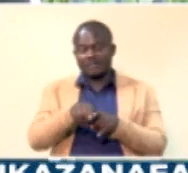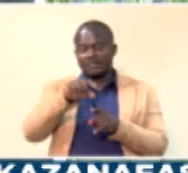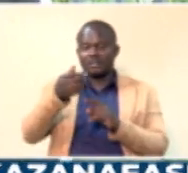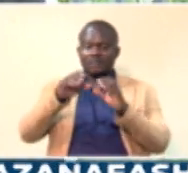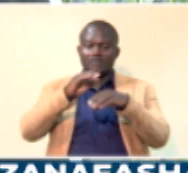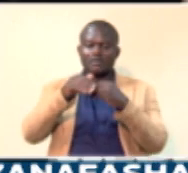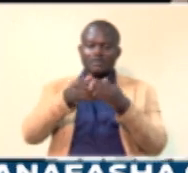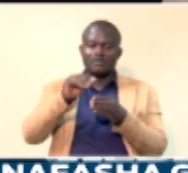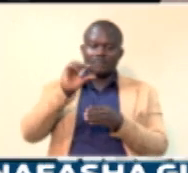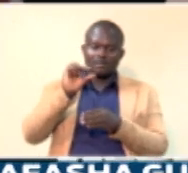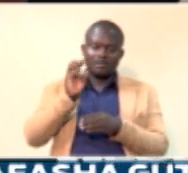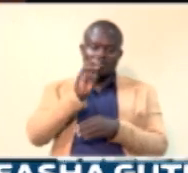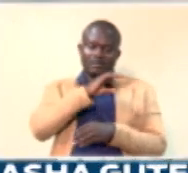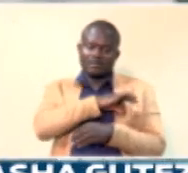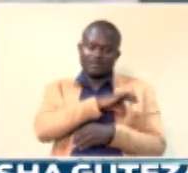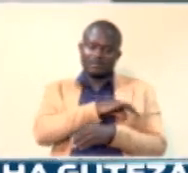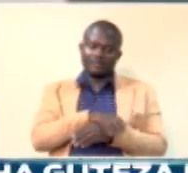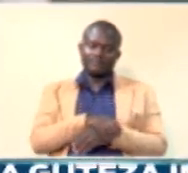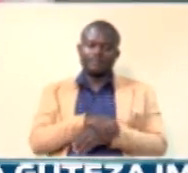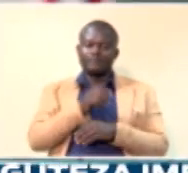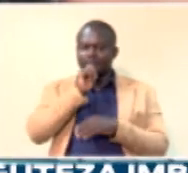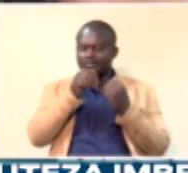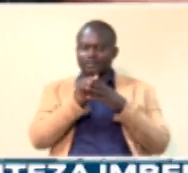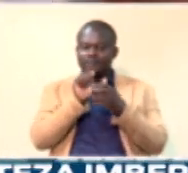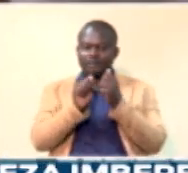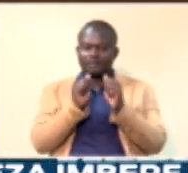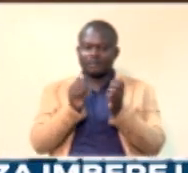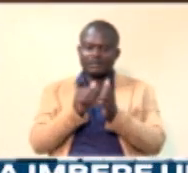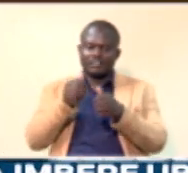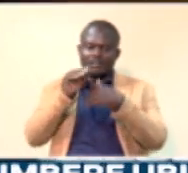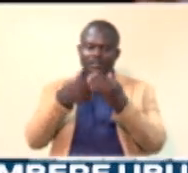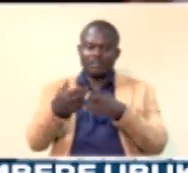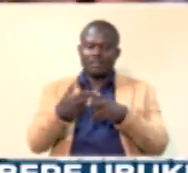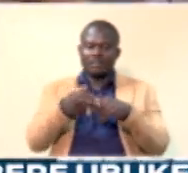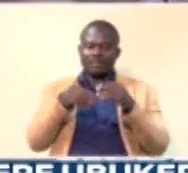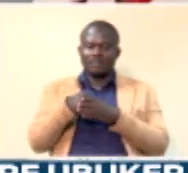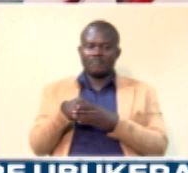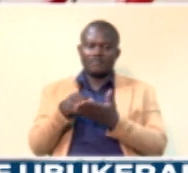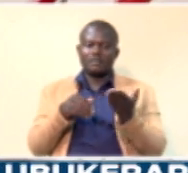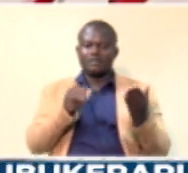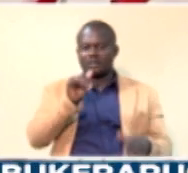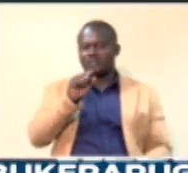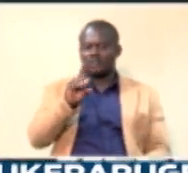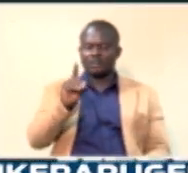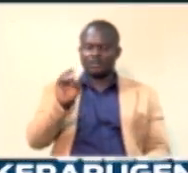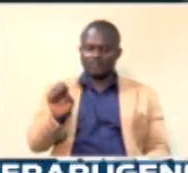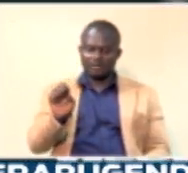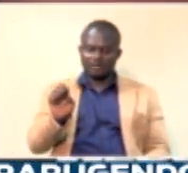makipe mato ya mu Faransa arabyungukiramo. Umunyamakuru wa siporo unakurikirana hafi iby'ubukerarugendo Jean-Claude